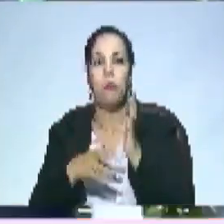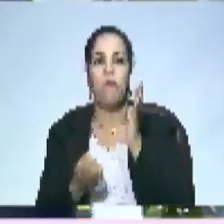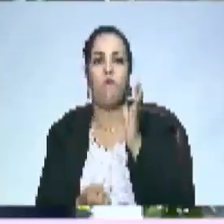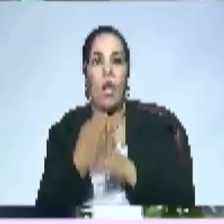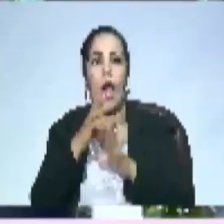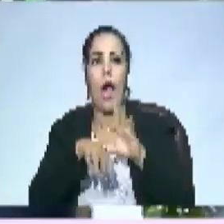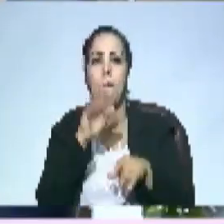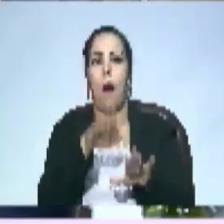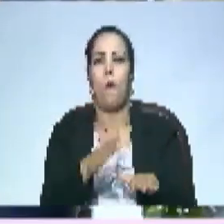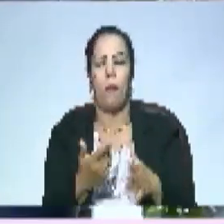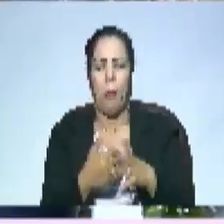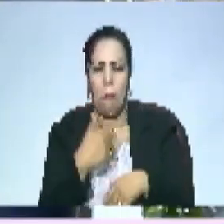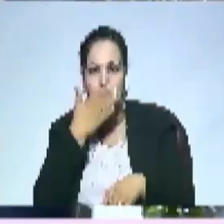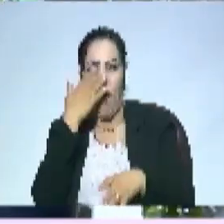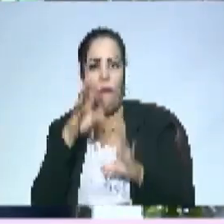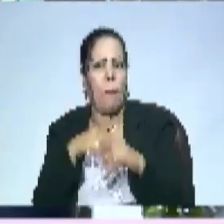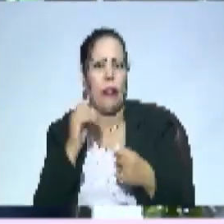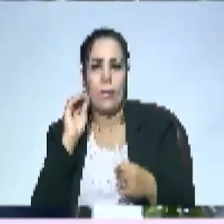طول.